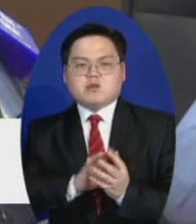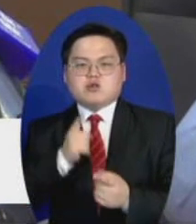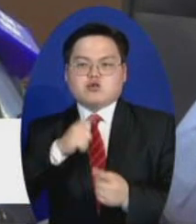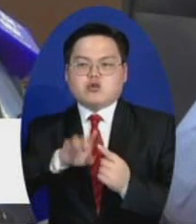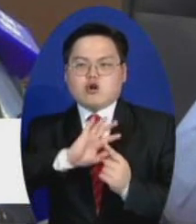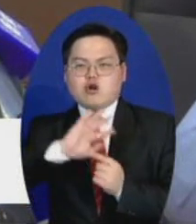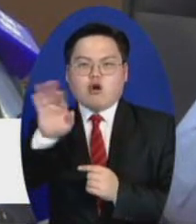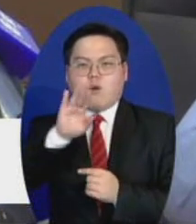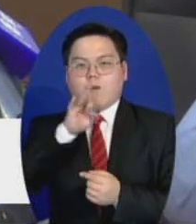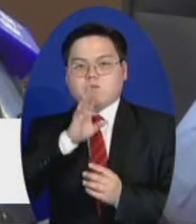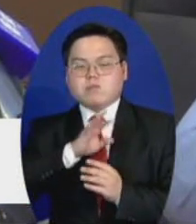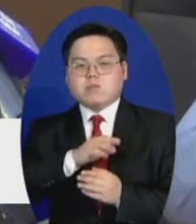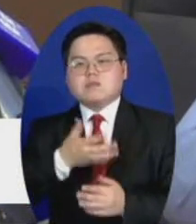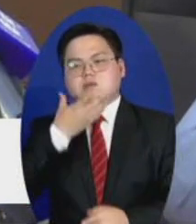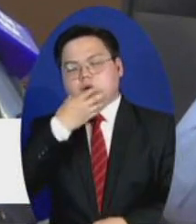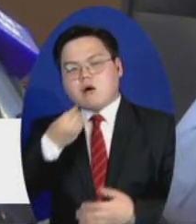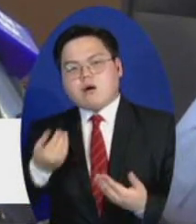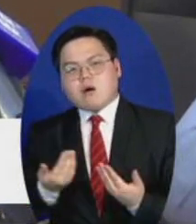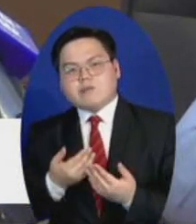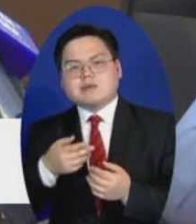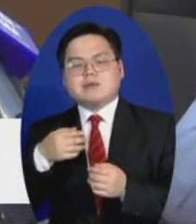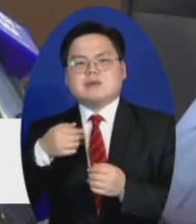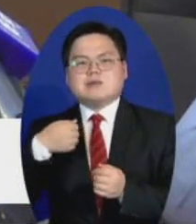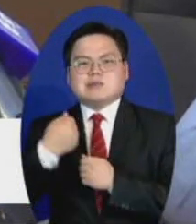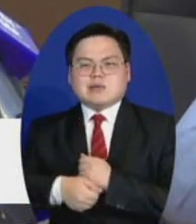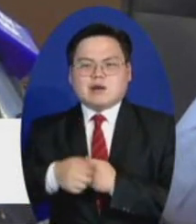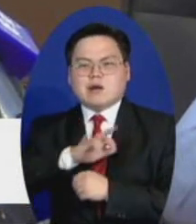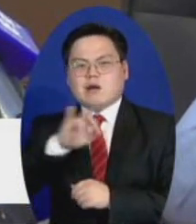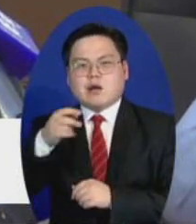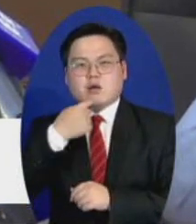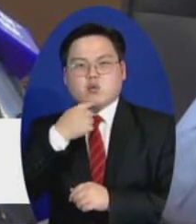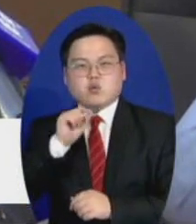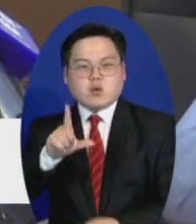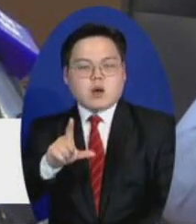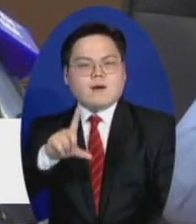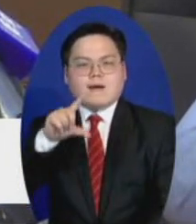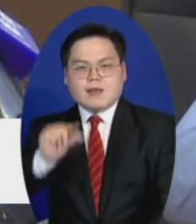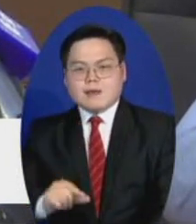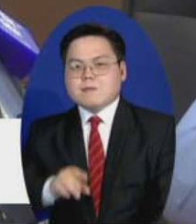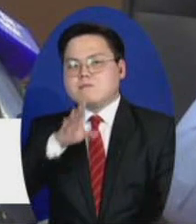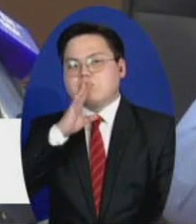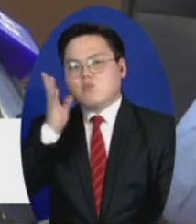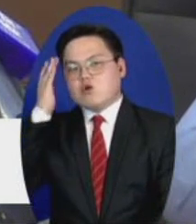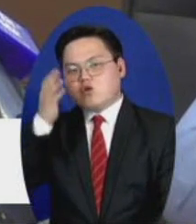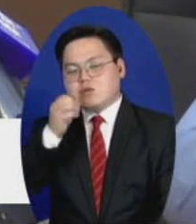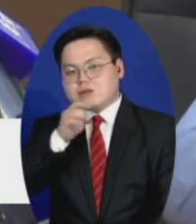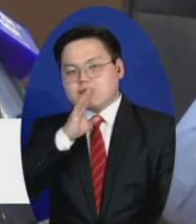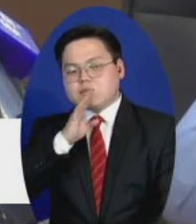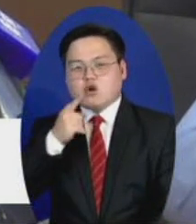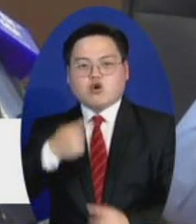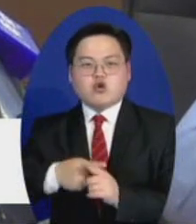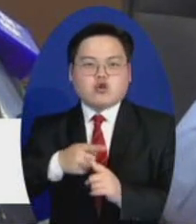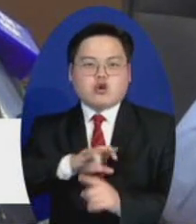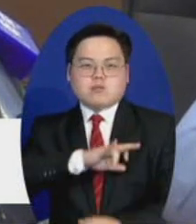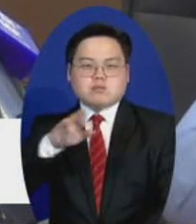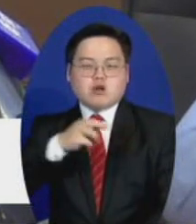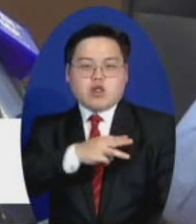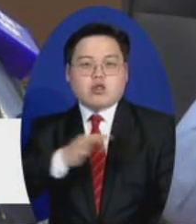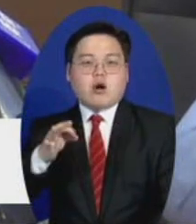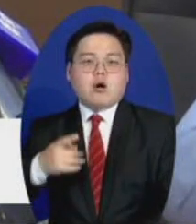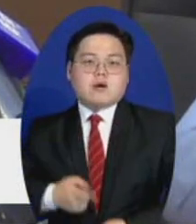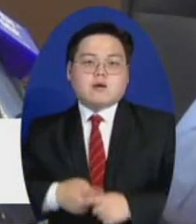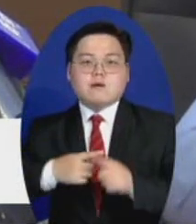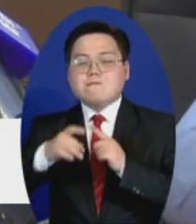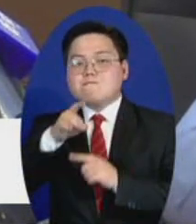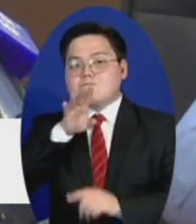нутгийн амьдарч байгаа хүмүүс гэдэг бас аялла тогтоох бага зардалтай амьдруулах энэ одоо бас бодлогыг хэрэгжүүлэх а дээрэс нь орон нутгийн нислэгийг нэмэгдүүлэх